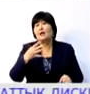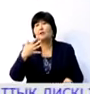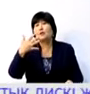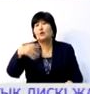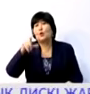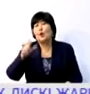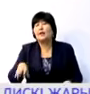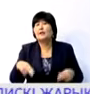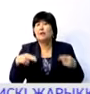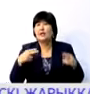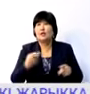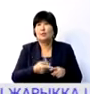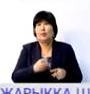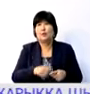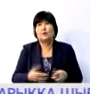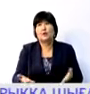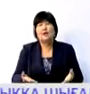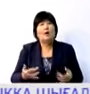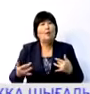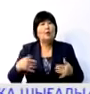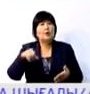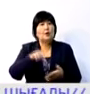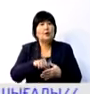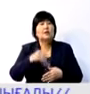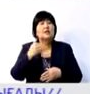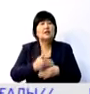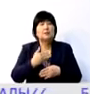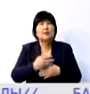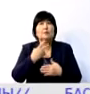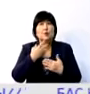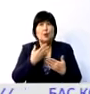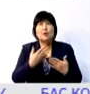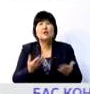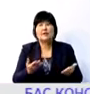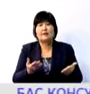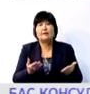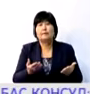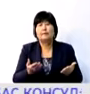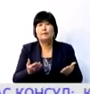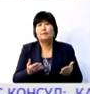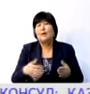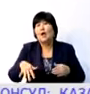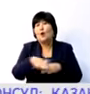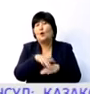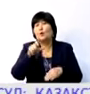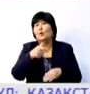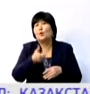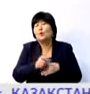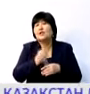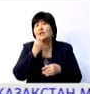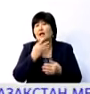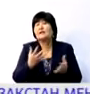адамдай келіп осында өнер кеше өнер көрсетіп спектаклімізді көрсетті. Көрермен өте жақсы